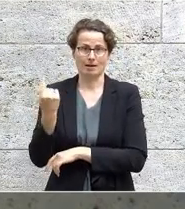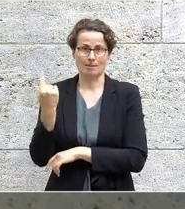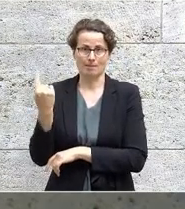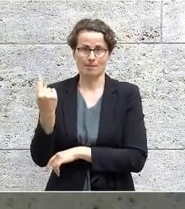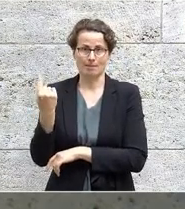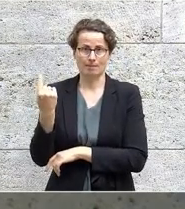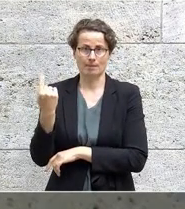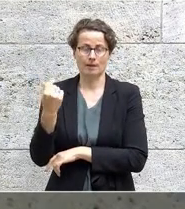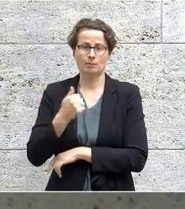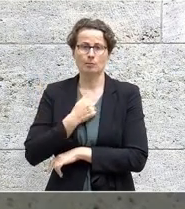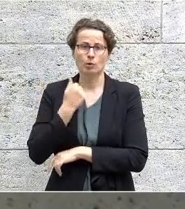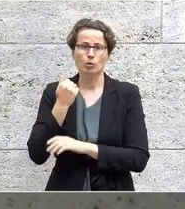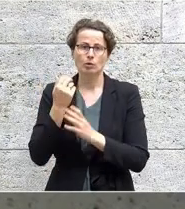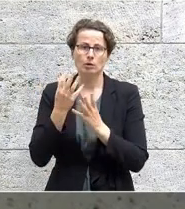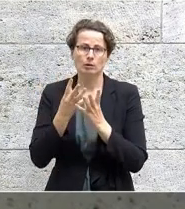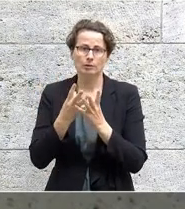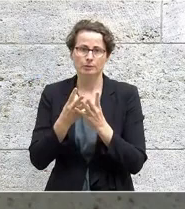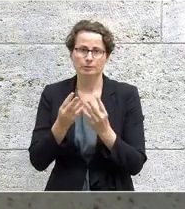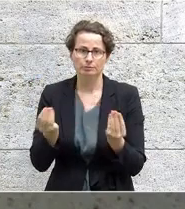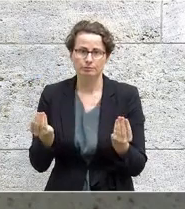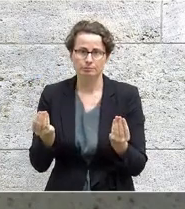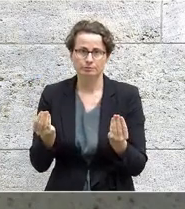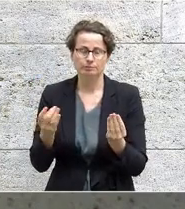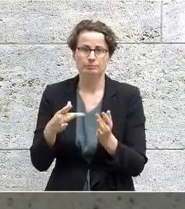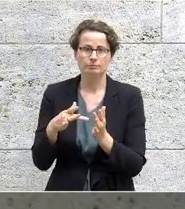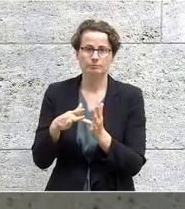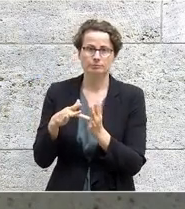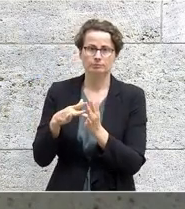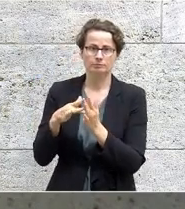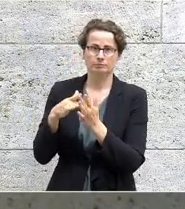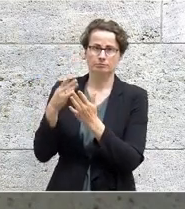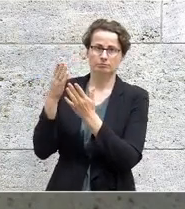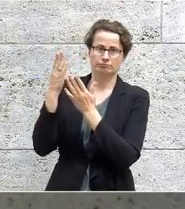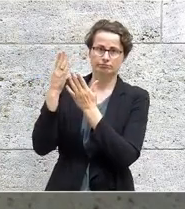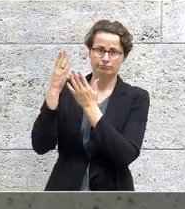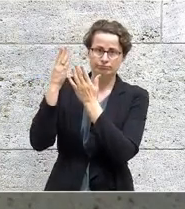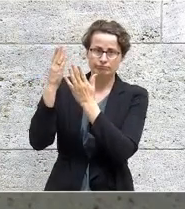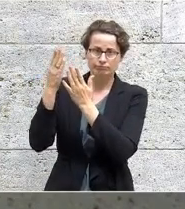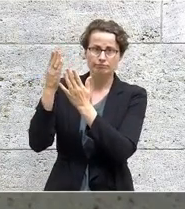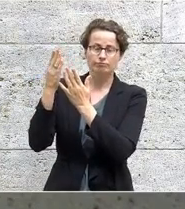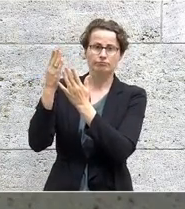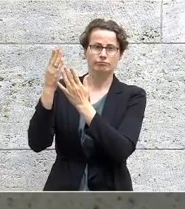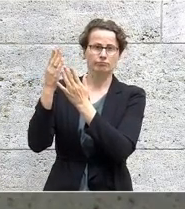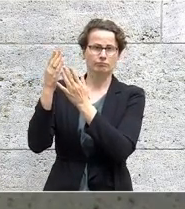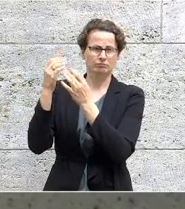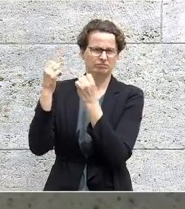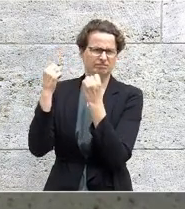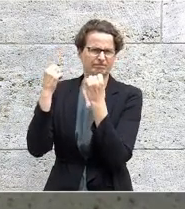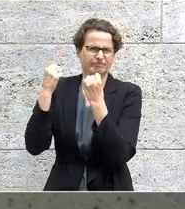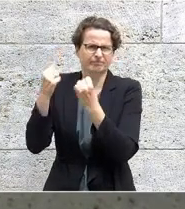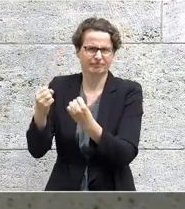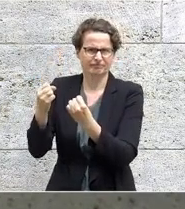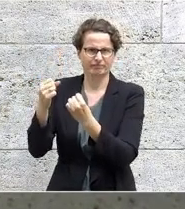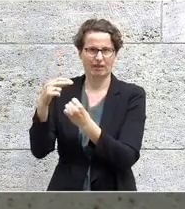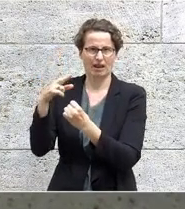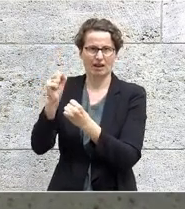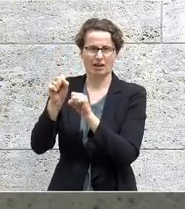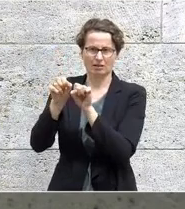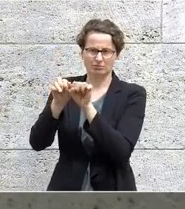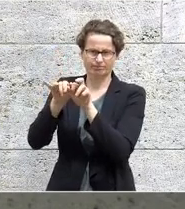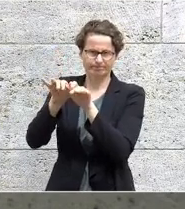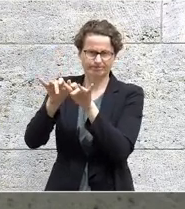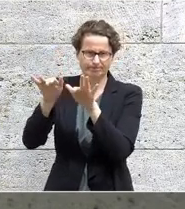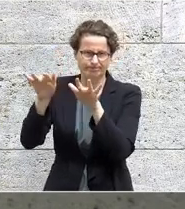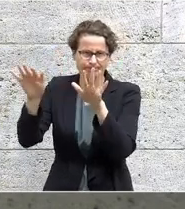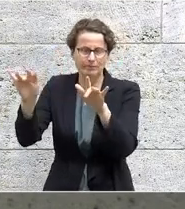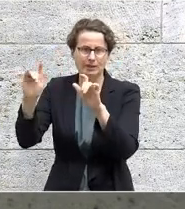auch entmutigt angesichts des bedeutenden Widerhalls, den die